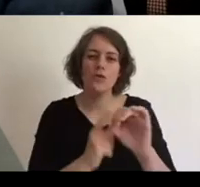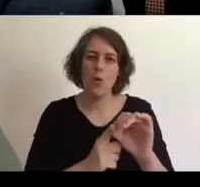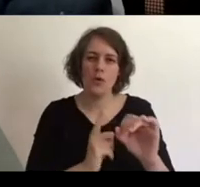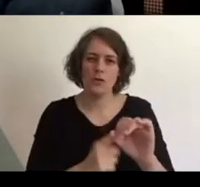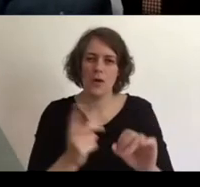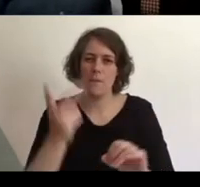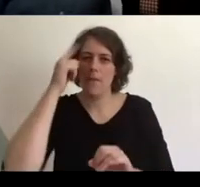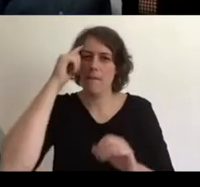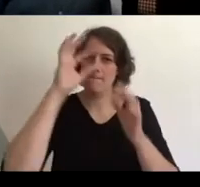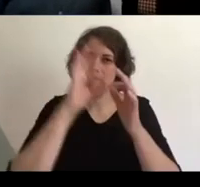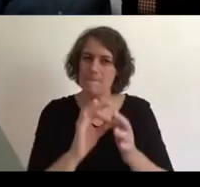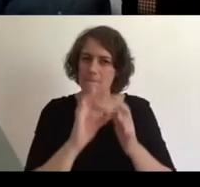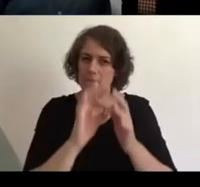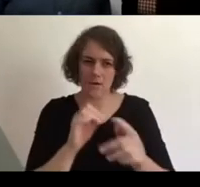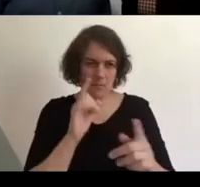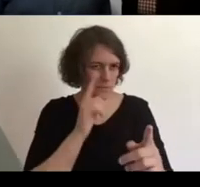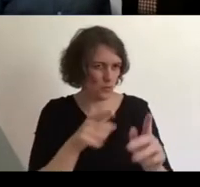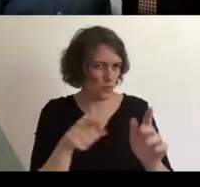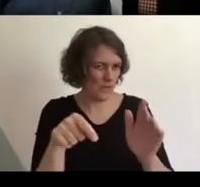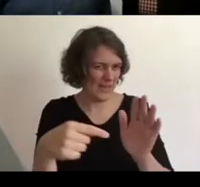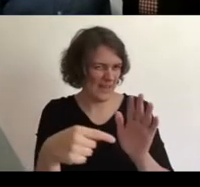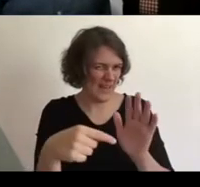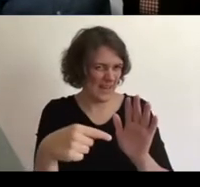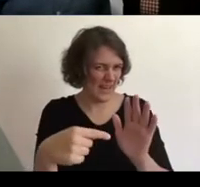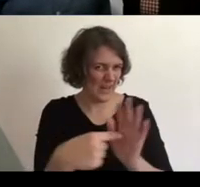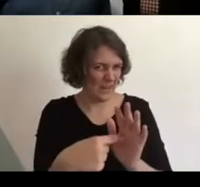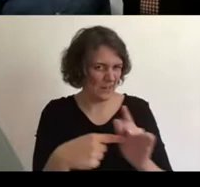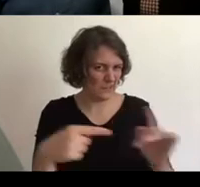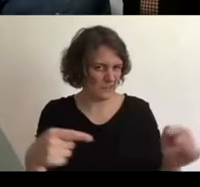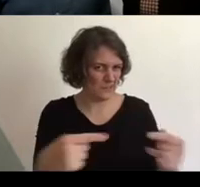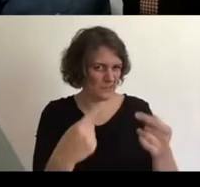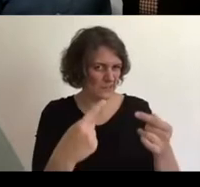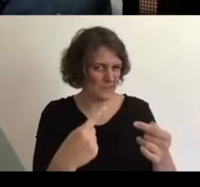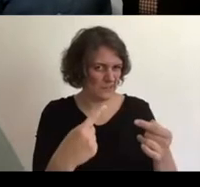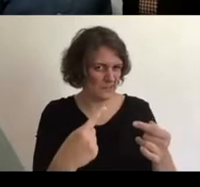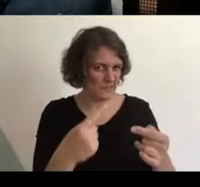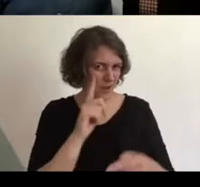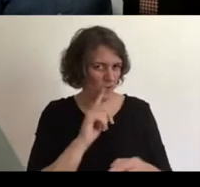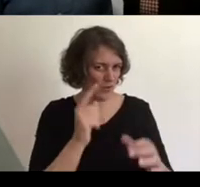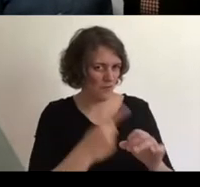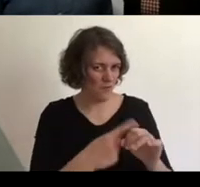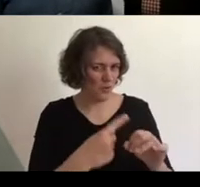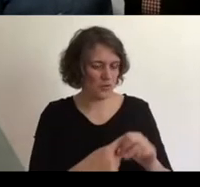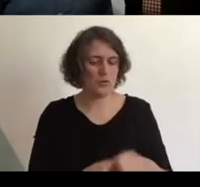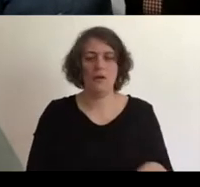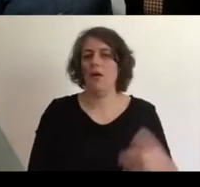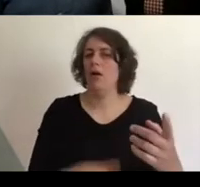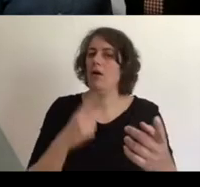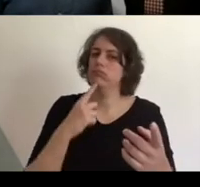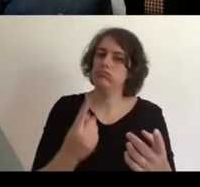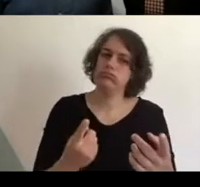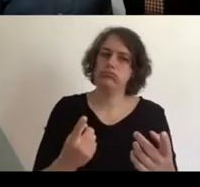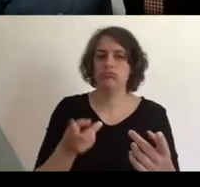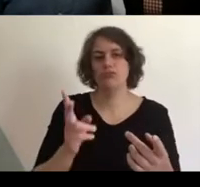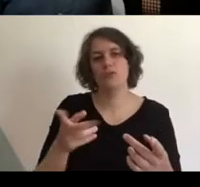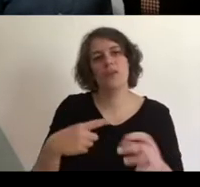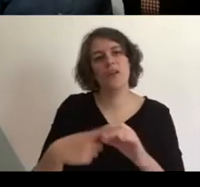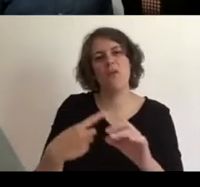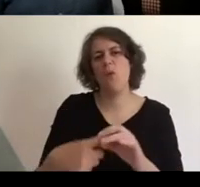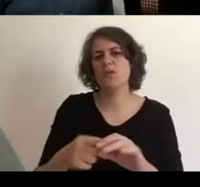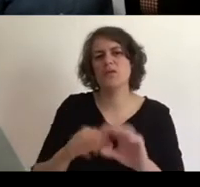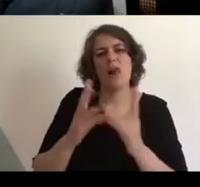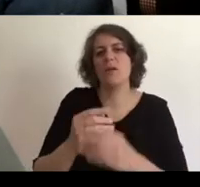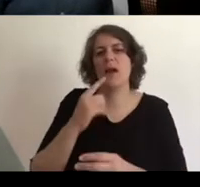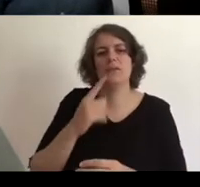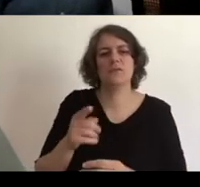Frauenquote? Also ich tue mich generell schwer mit Quoten. Ich finde es schade, dass wir über sowas diskutieren müssen und dass wir da einfach nicht die